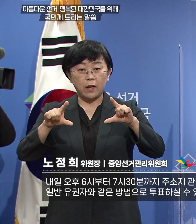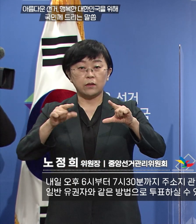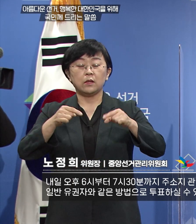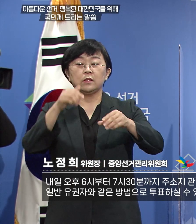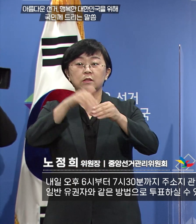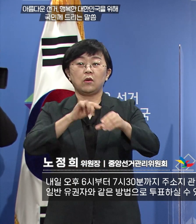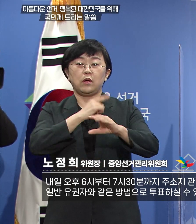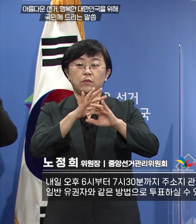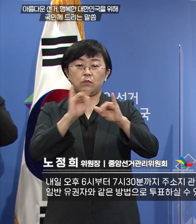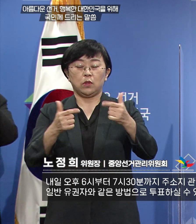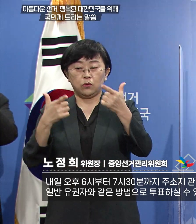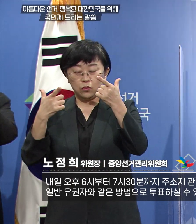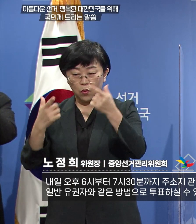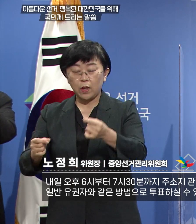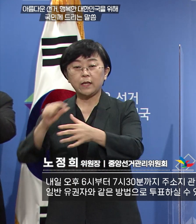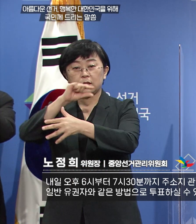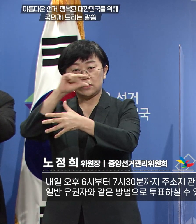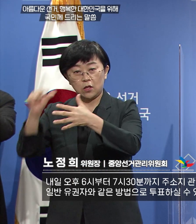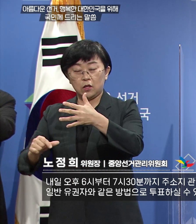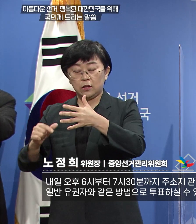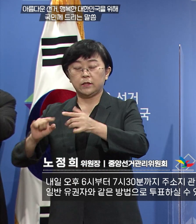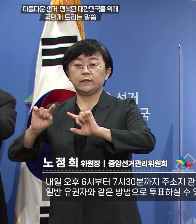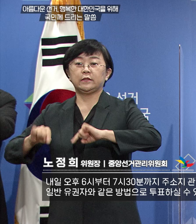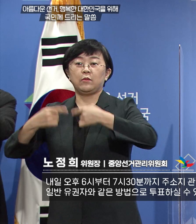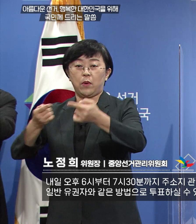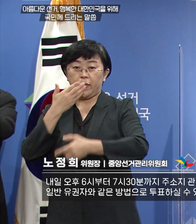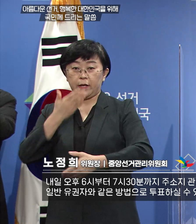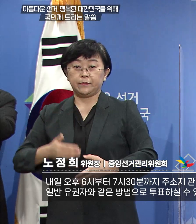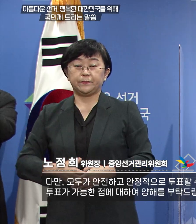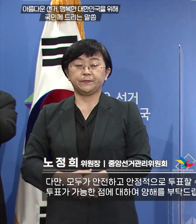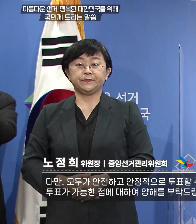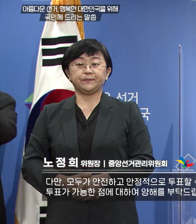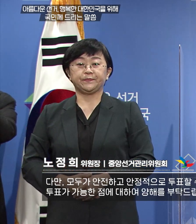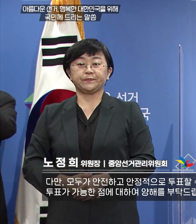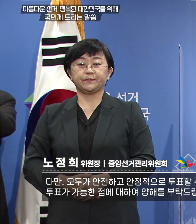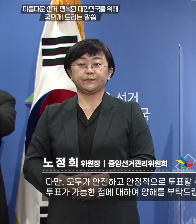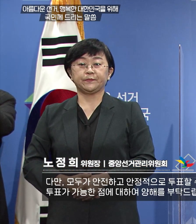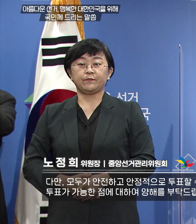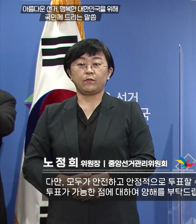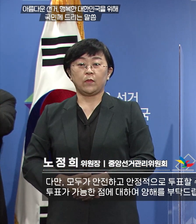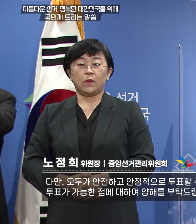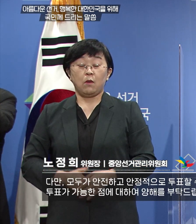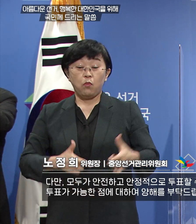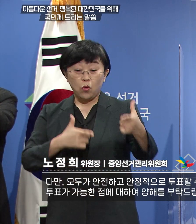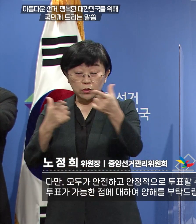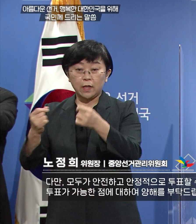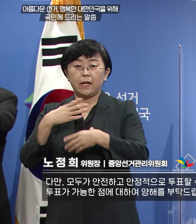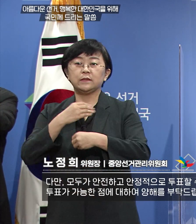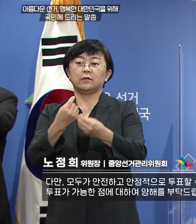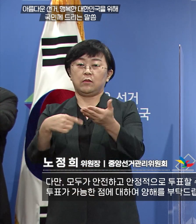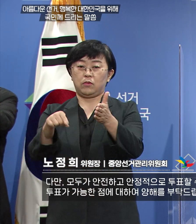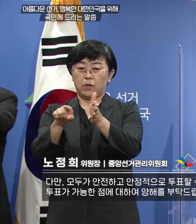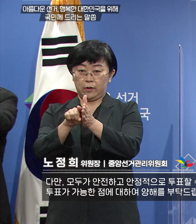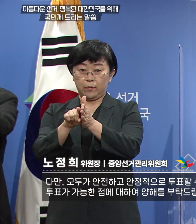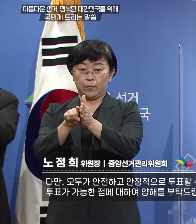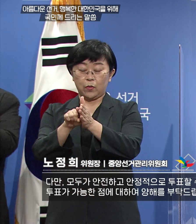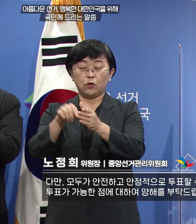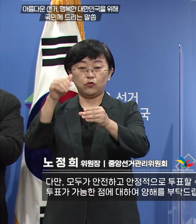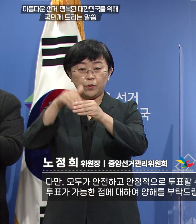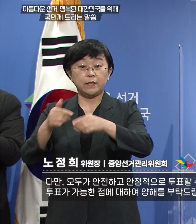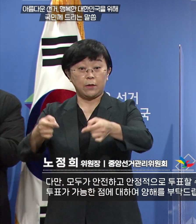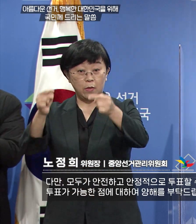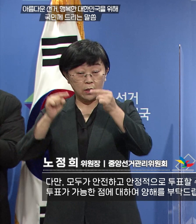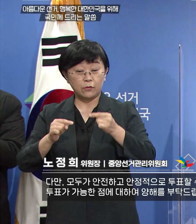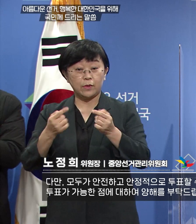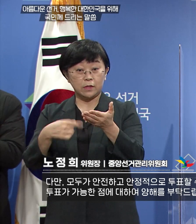같은 방법으로 투표하실 수 있습니다. 다만 모두가 안전하고 안정적으로 투표할 수